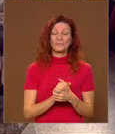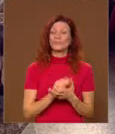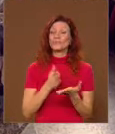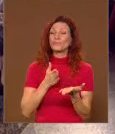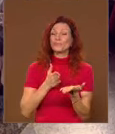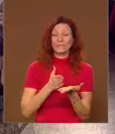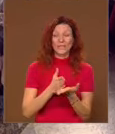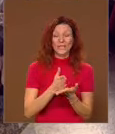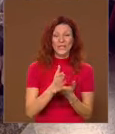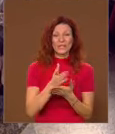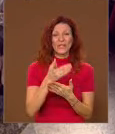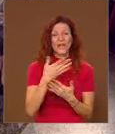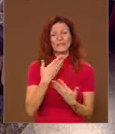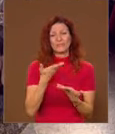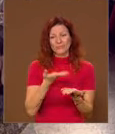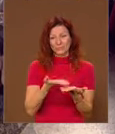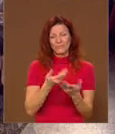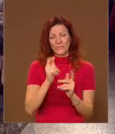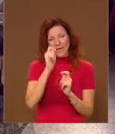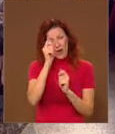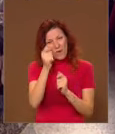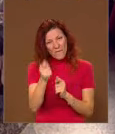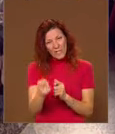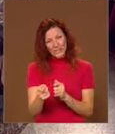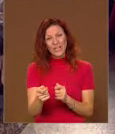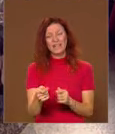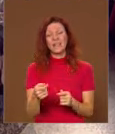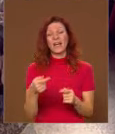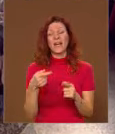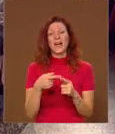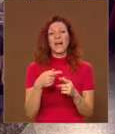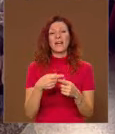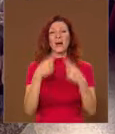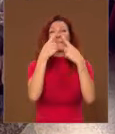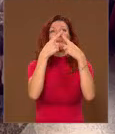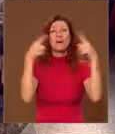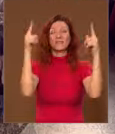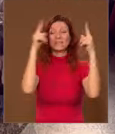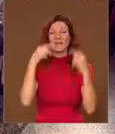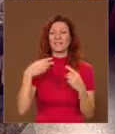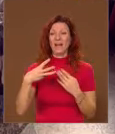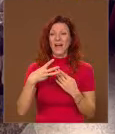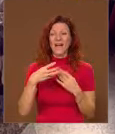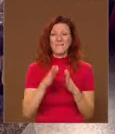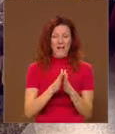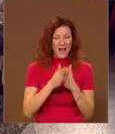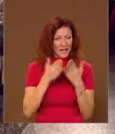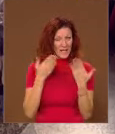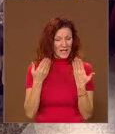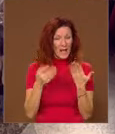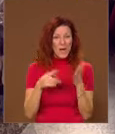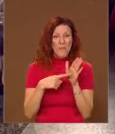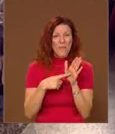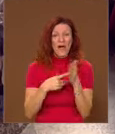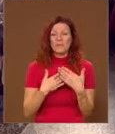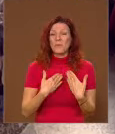чрез почита към Светото Евангелие се изобразява почита към нашия